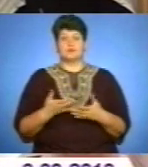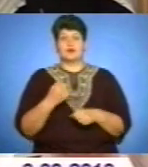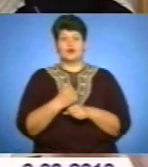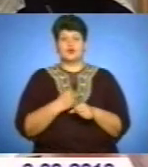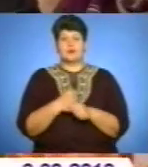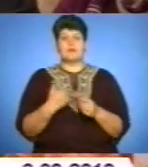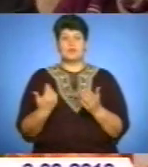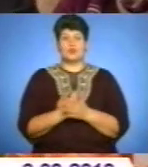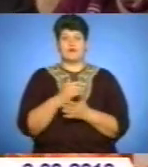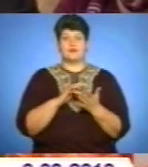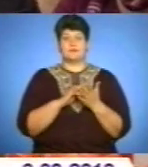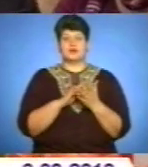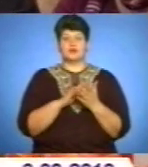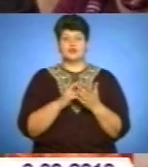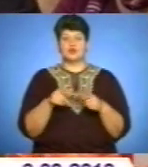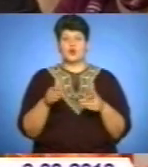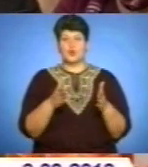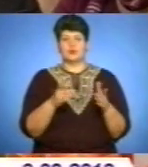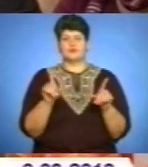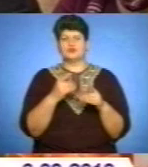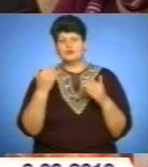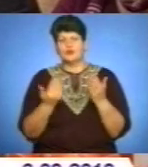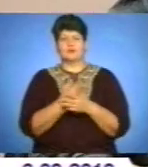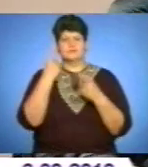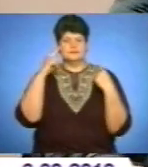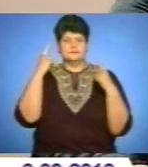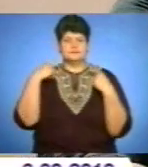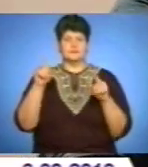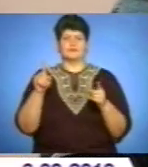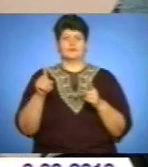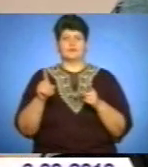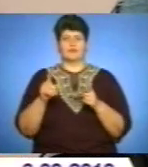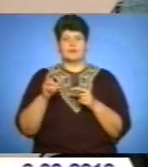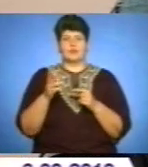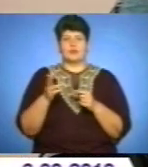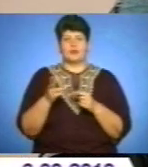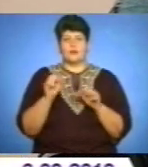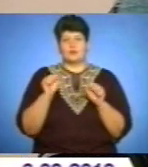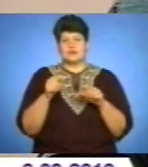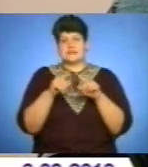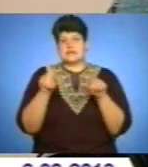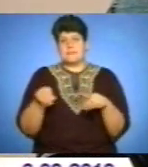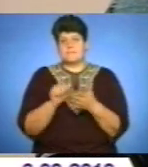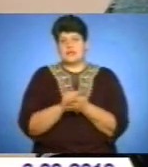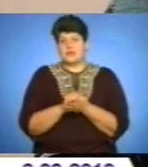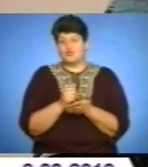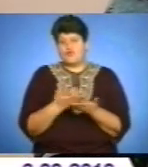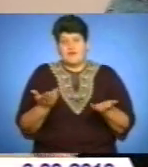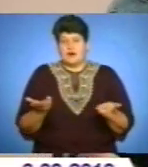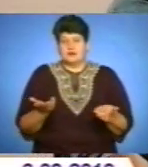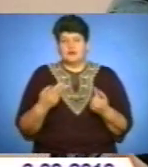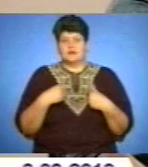нові маршрути. Ми весь час оновлюємо, ми весь час щось придумуємо. Я вже казала, боже, якось патентувати це або що. Ну бо